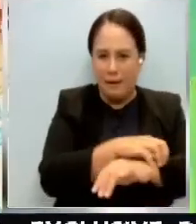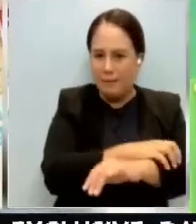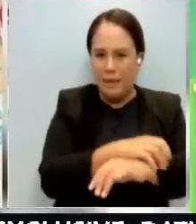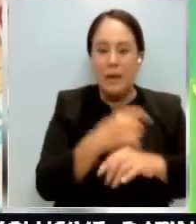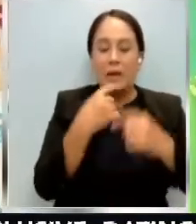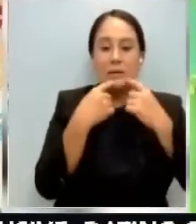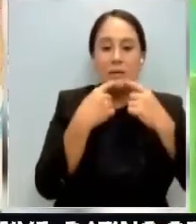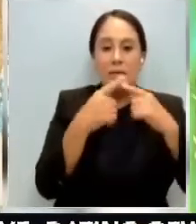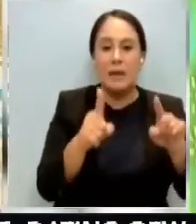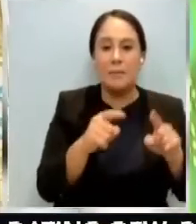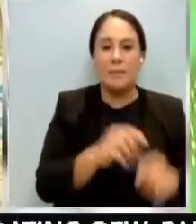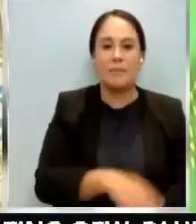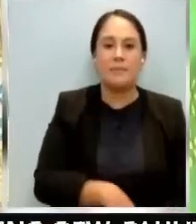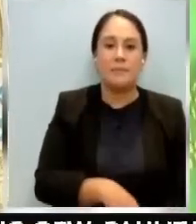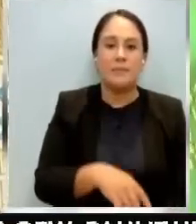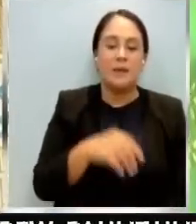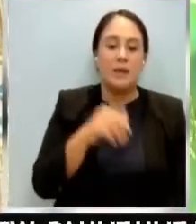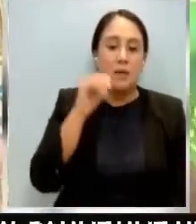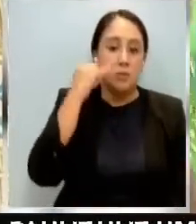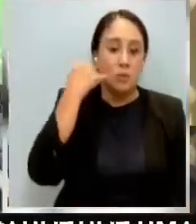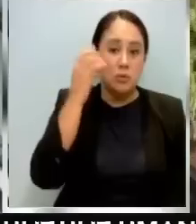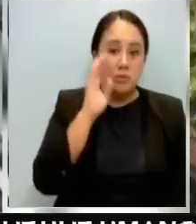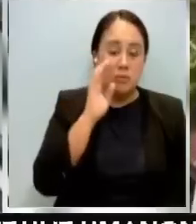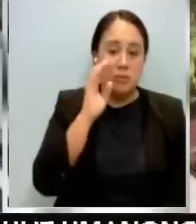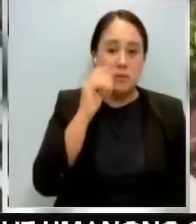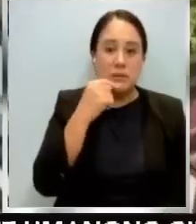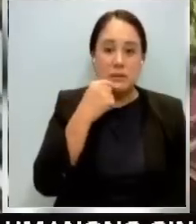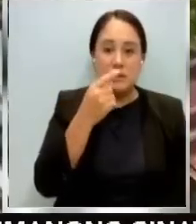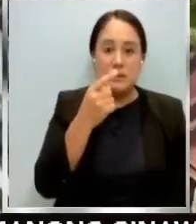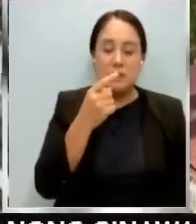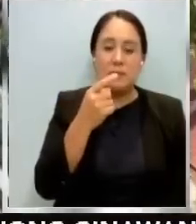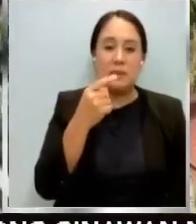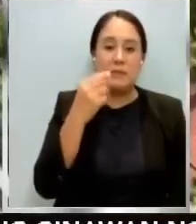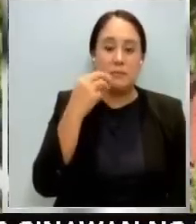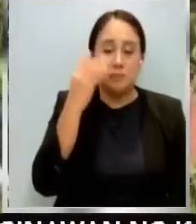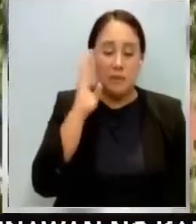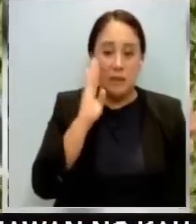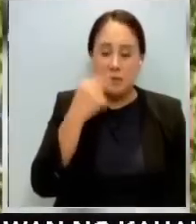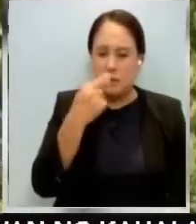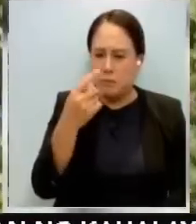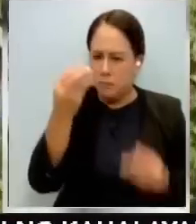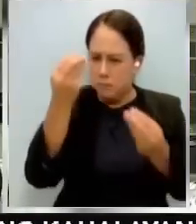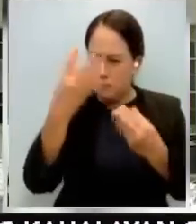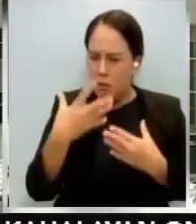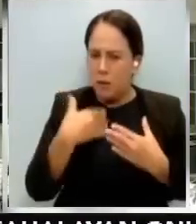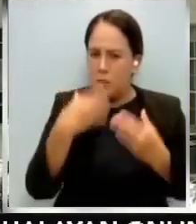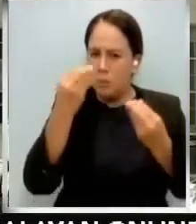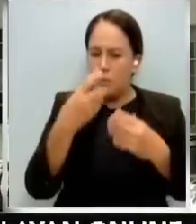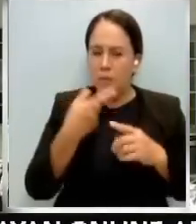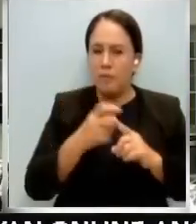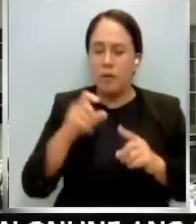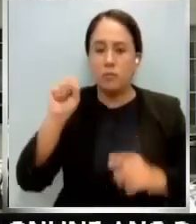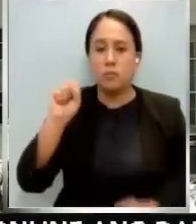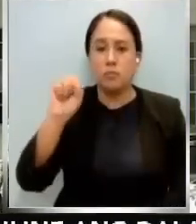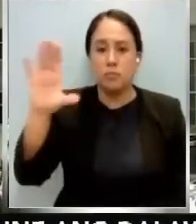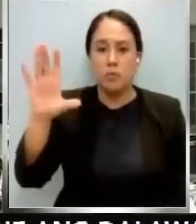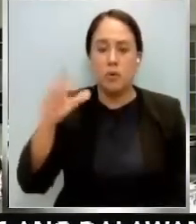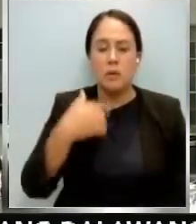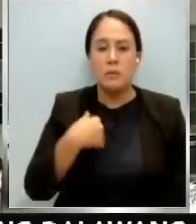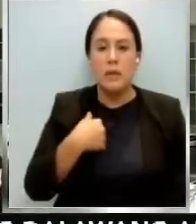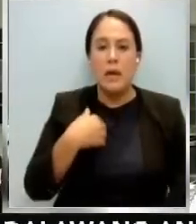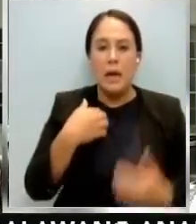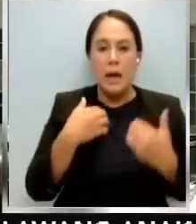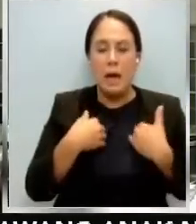ni Mayor Binay na hindi pa raw tapos ang kaso dahil nakatanggap umano sila ng abiso mula sa Korte na nagtatakda ng pagdinig